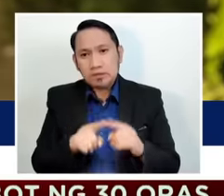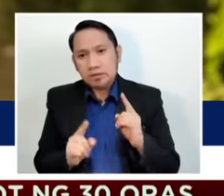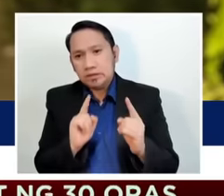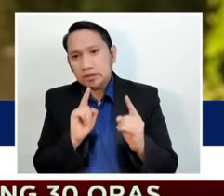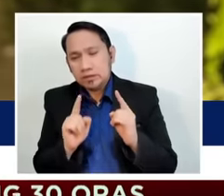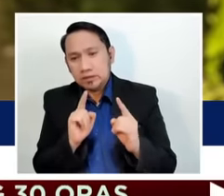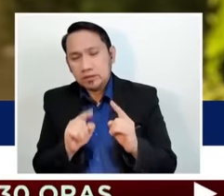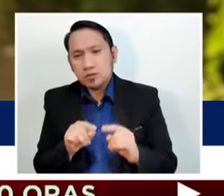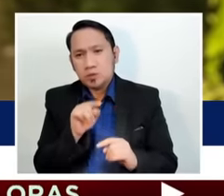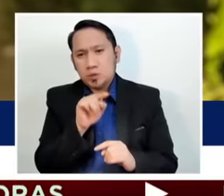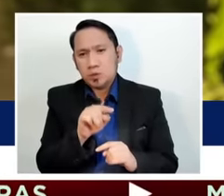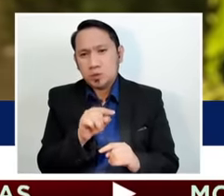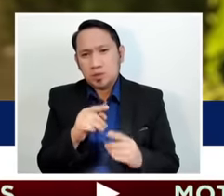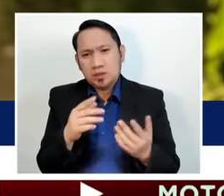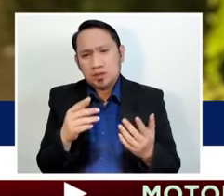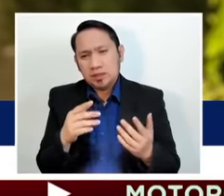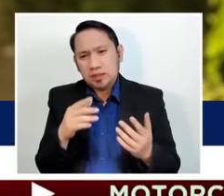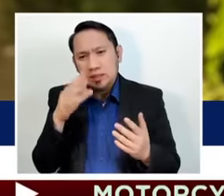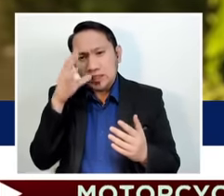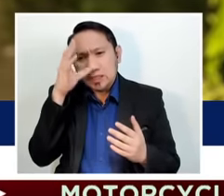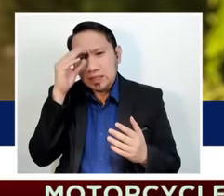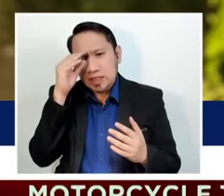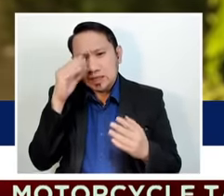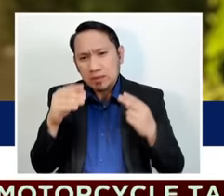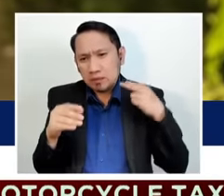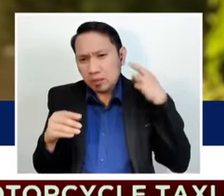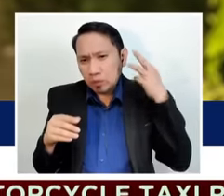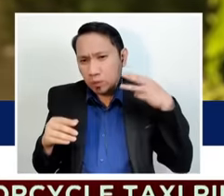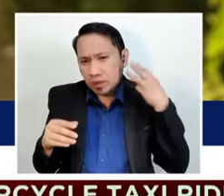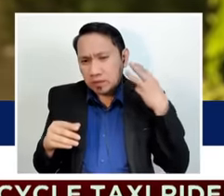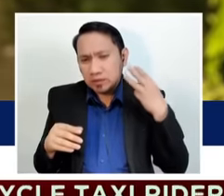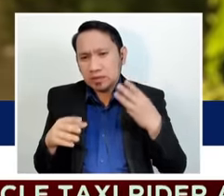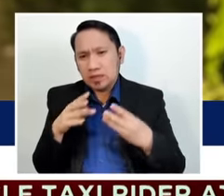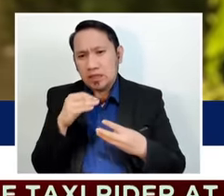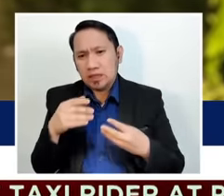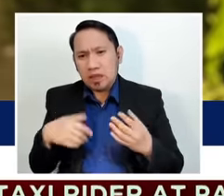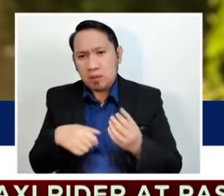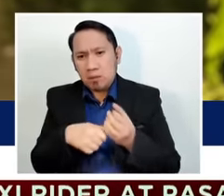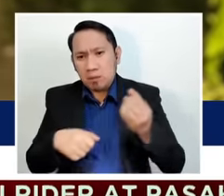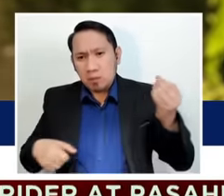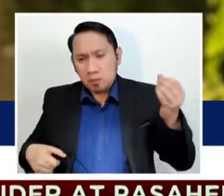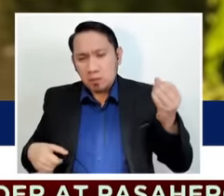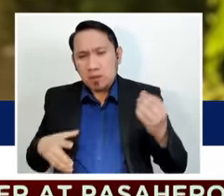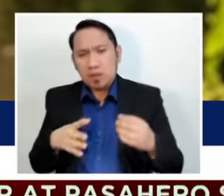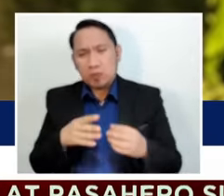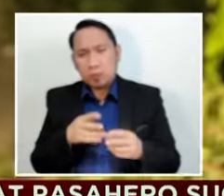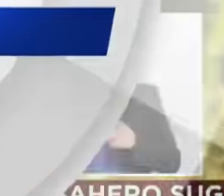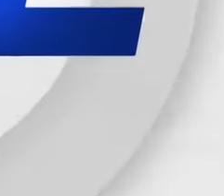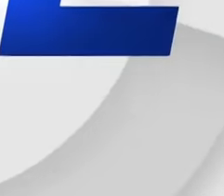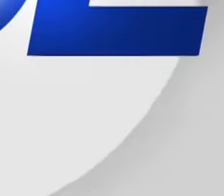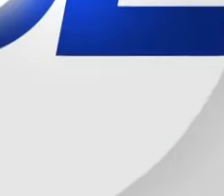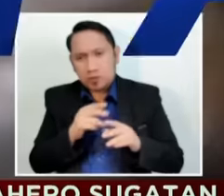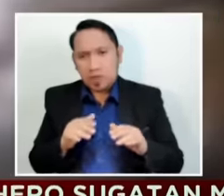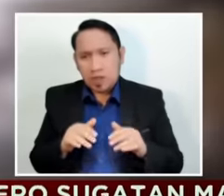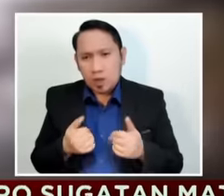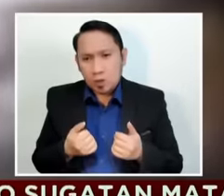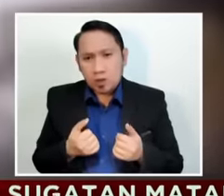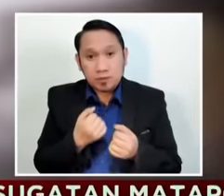agresibo na itong lalaki. Meron din itong hawak na pamalo kaya naging maingat ang mga rescuer.